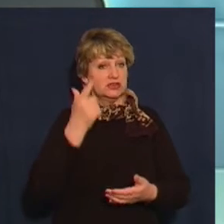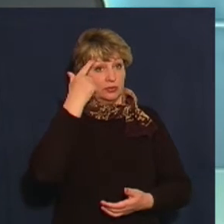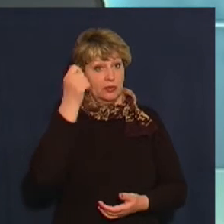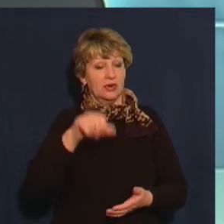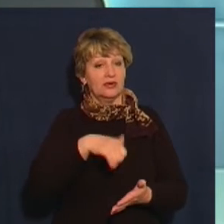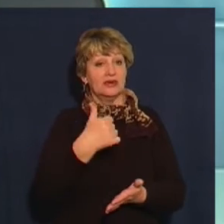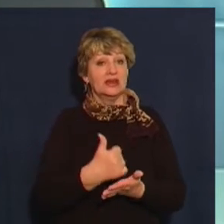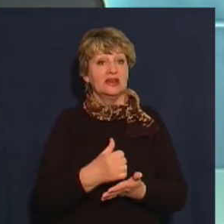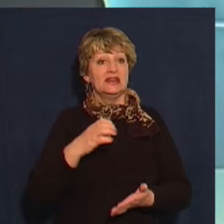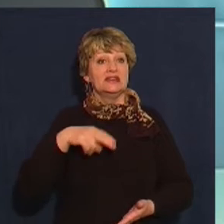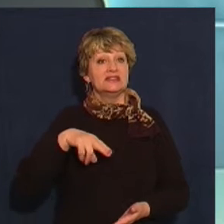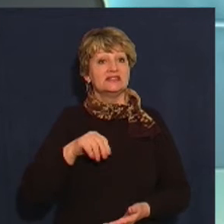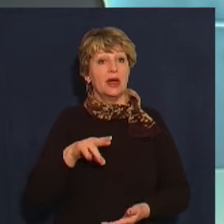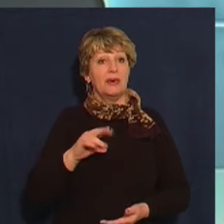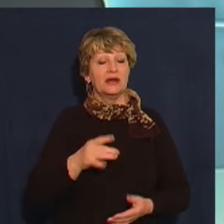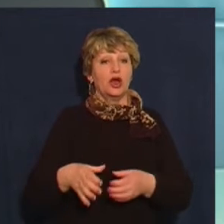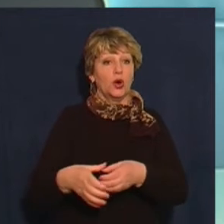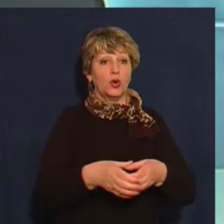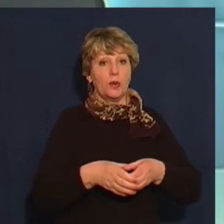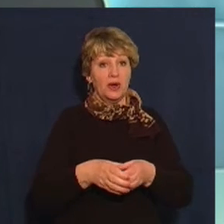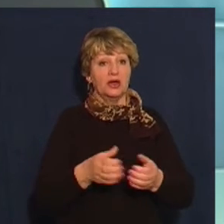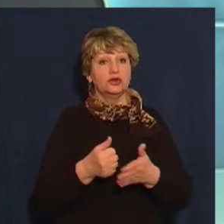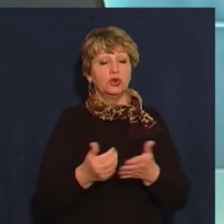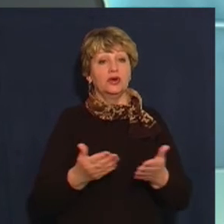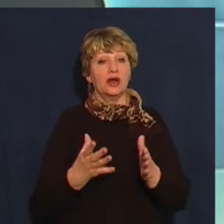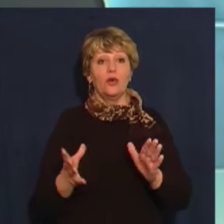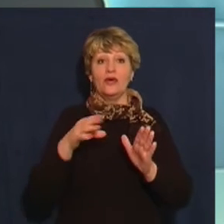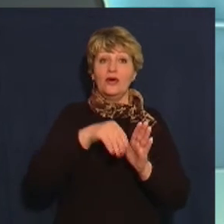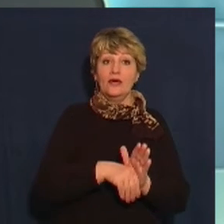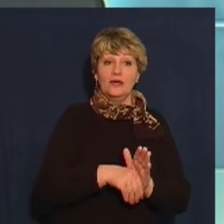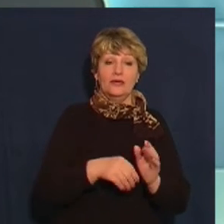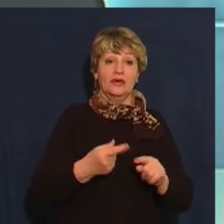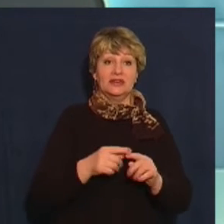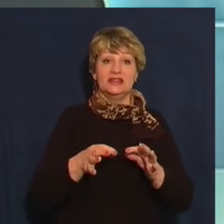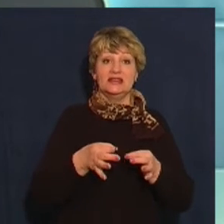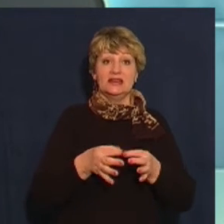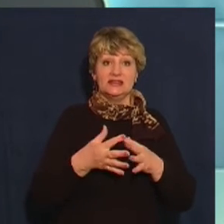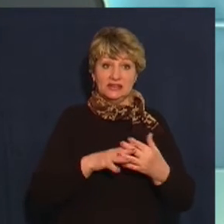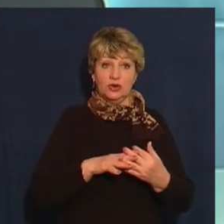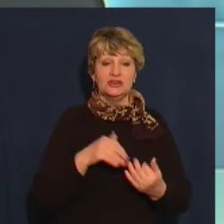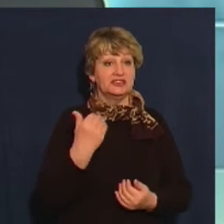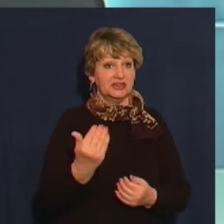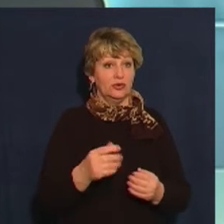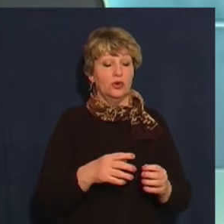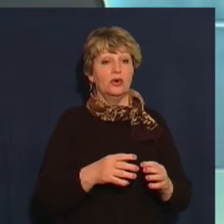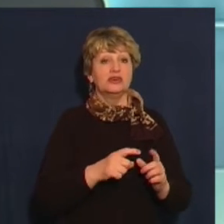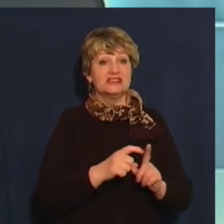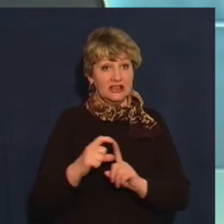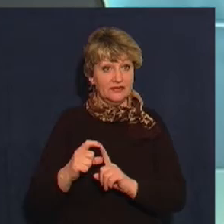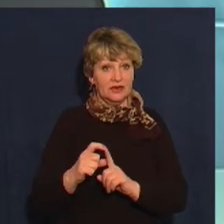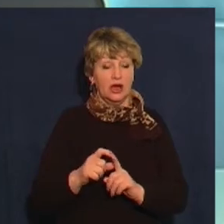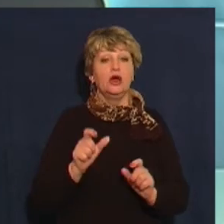голова Степанківської громади, до якої входить село Ігор Чекаленко. З його слів, люди зможуть випасати худобу на